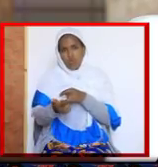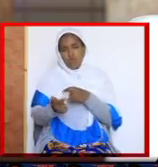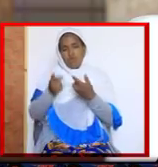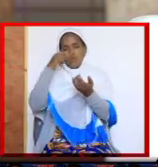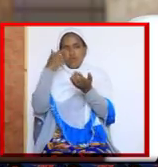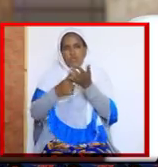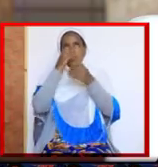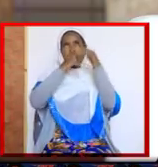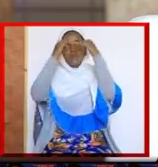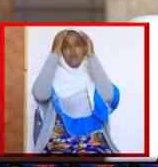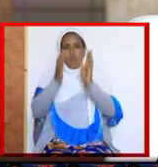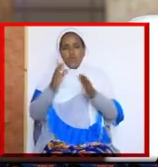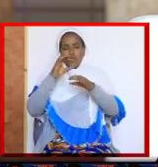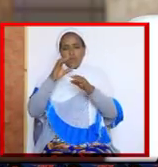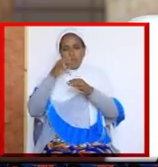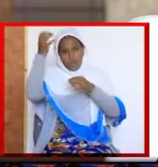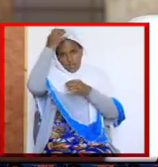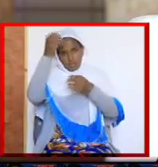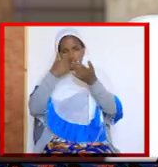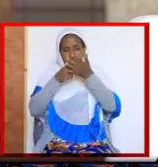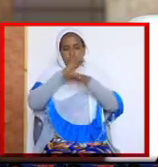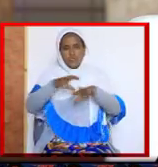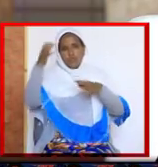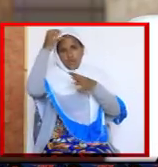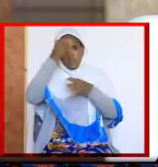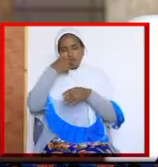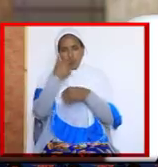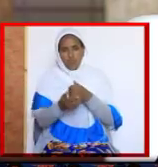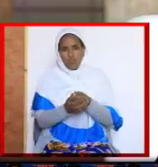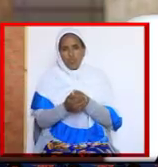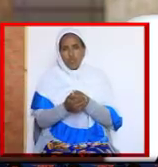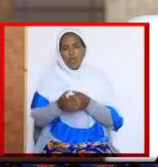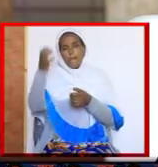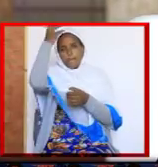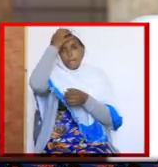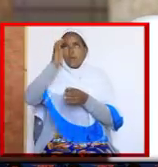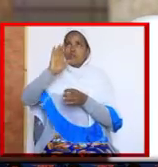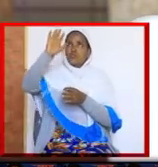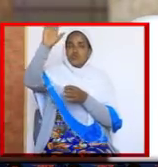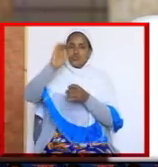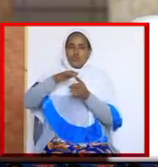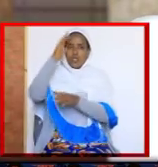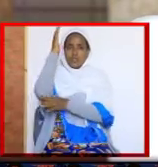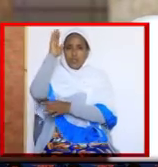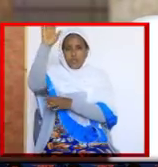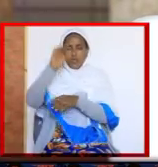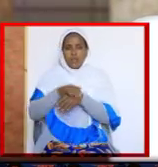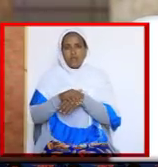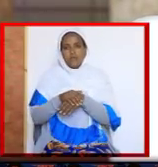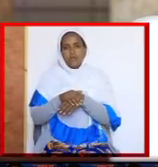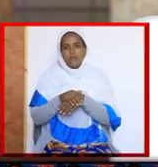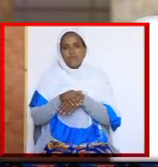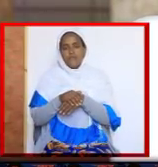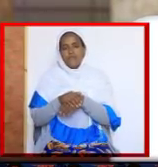የታወቀበት መንግስቱ የእግዚአብሔር እንተ አቡነ ዳዊት እንተ ትመጽእ